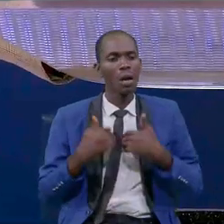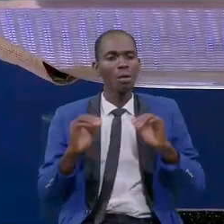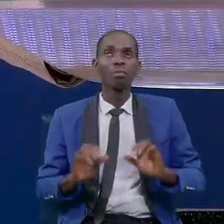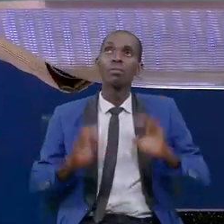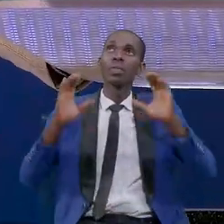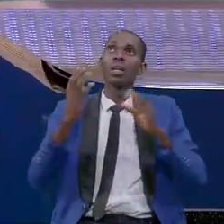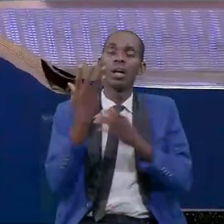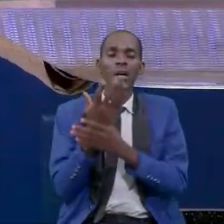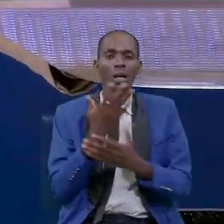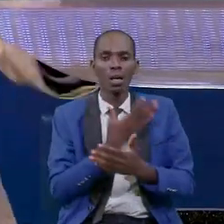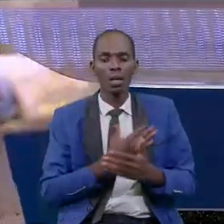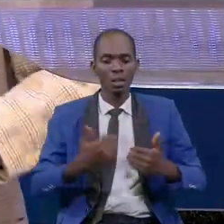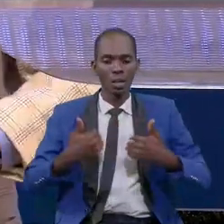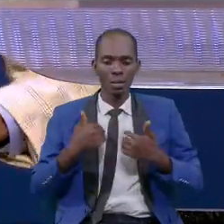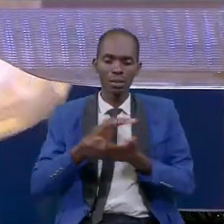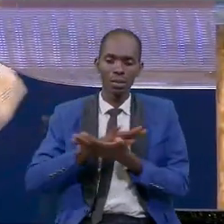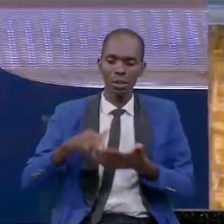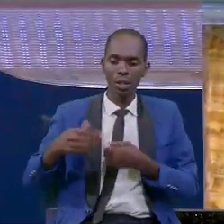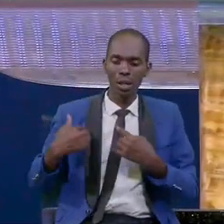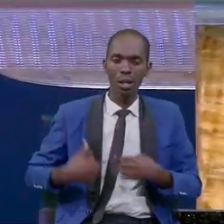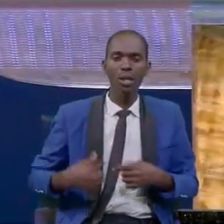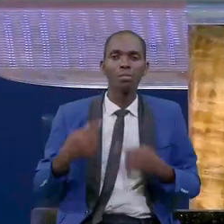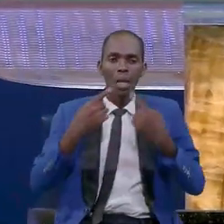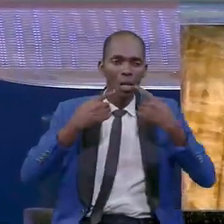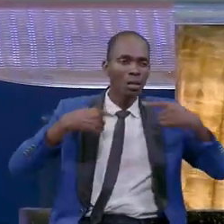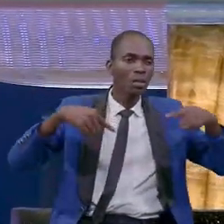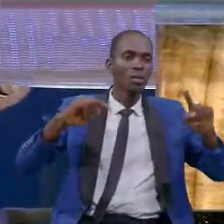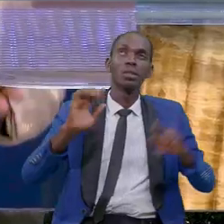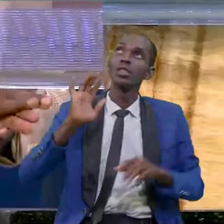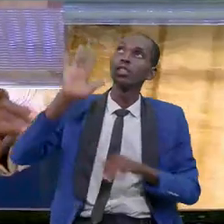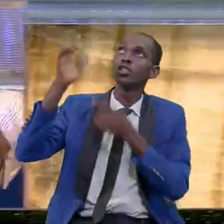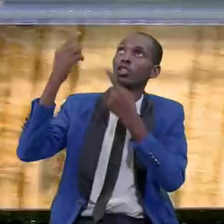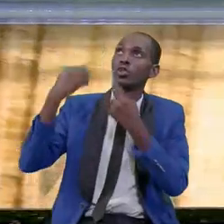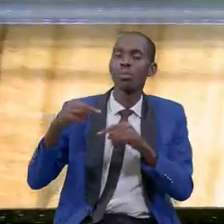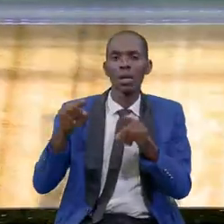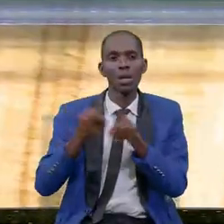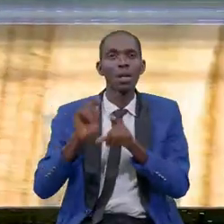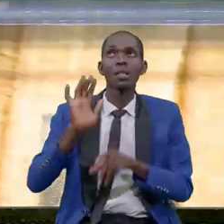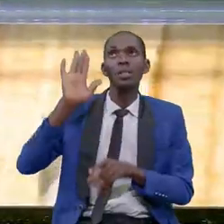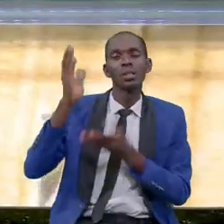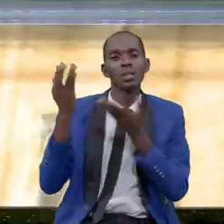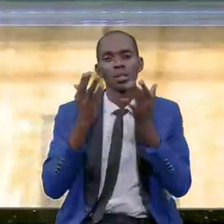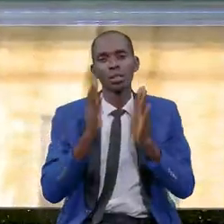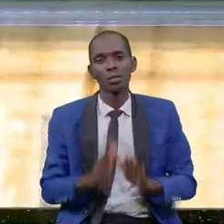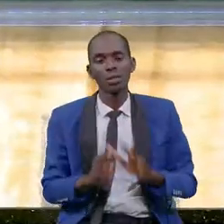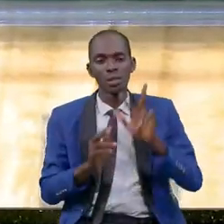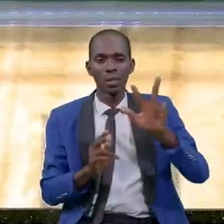mains consacrées et des cœurs persévérants, des serviteurs annonciateurs. Nous allons